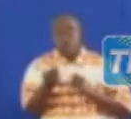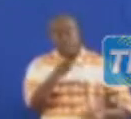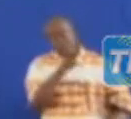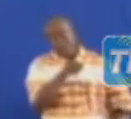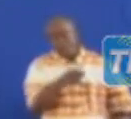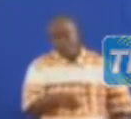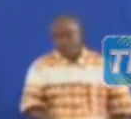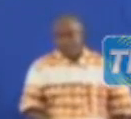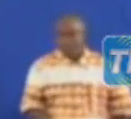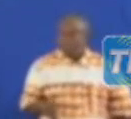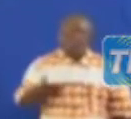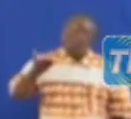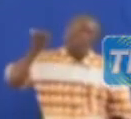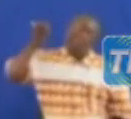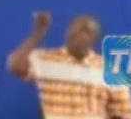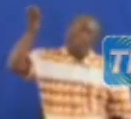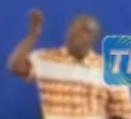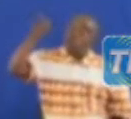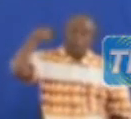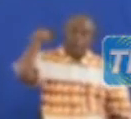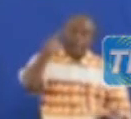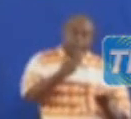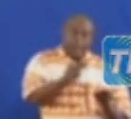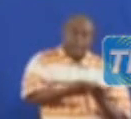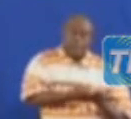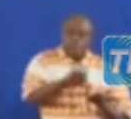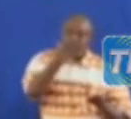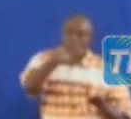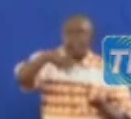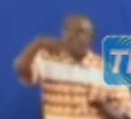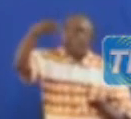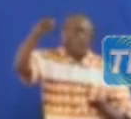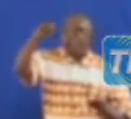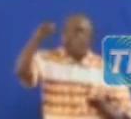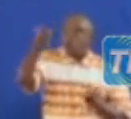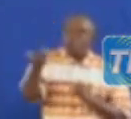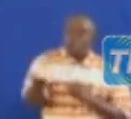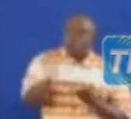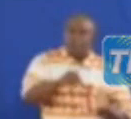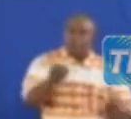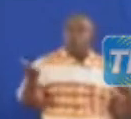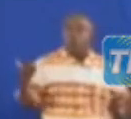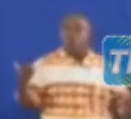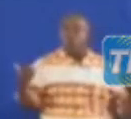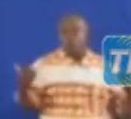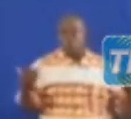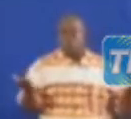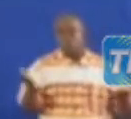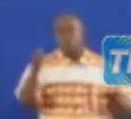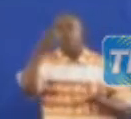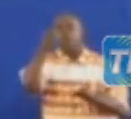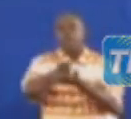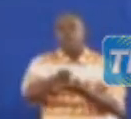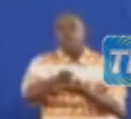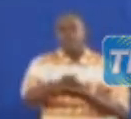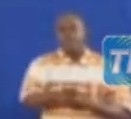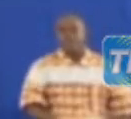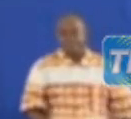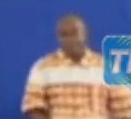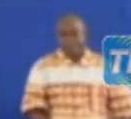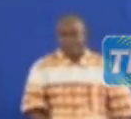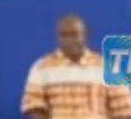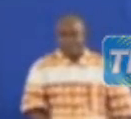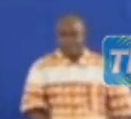wetu. Mwenyezi Mungu ailaze roho ya marehemu mahali pema peponi. Amin.